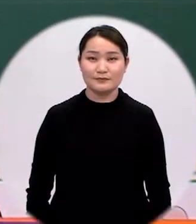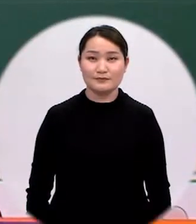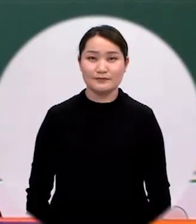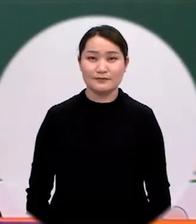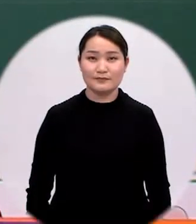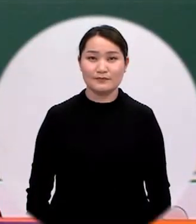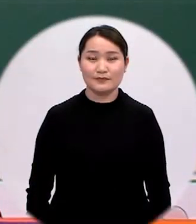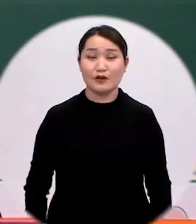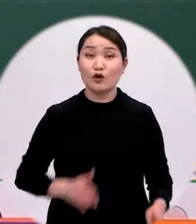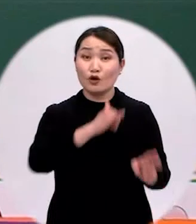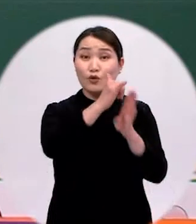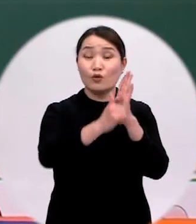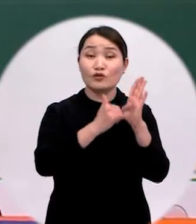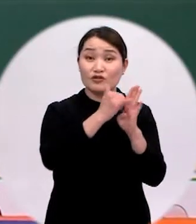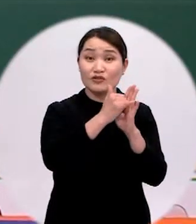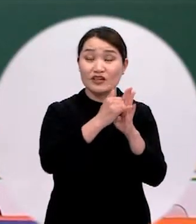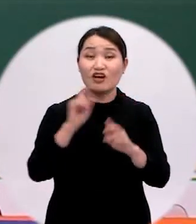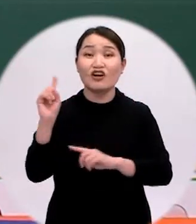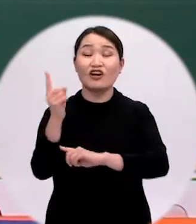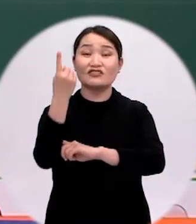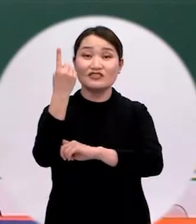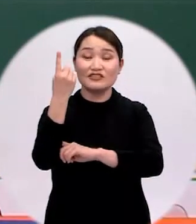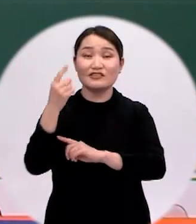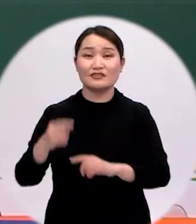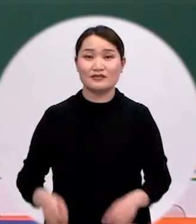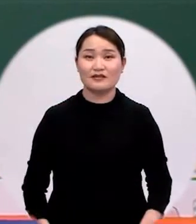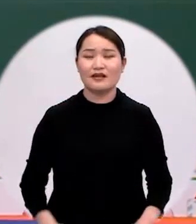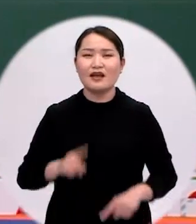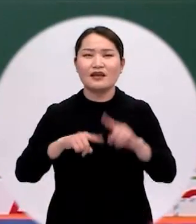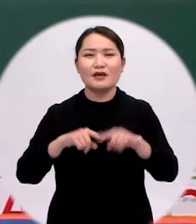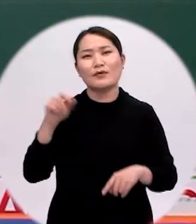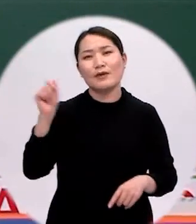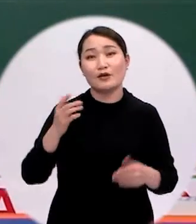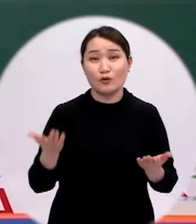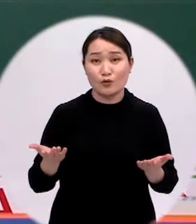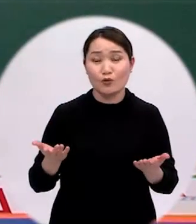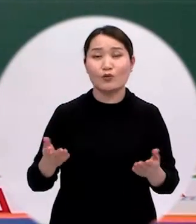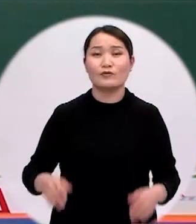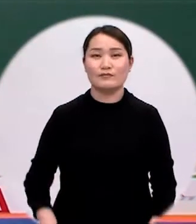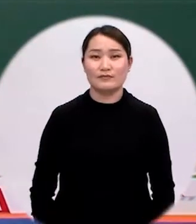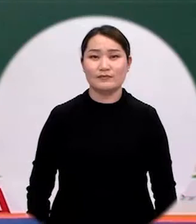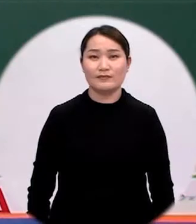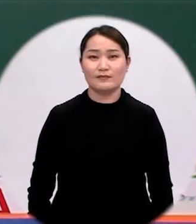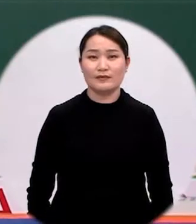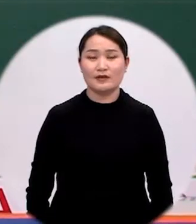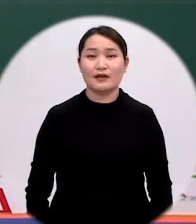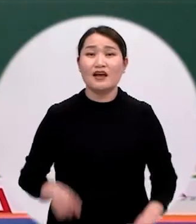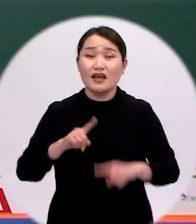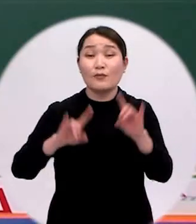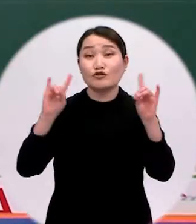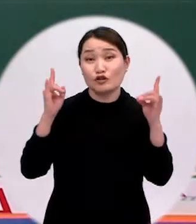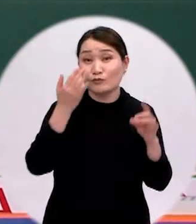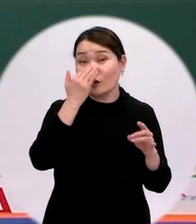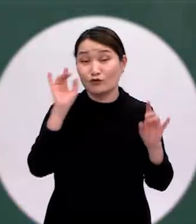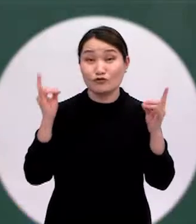Бүтэр үлрэлүүдийнхээ онцлогийг ямар үлрэлт, ямар баяр болдог билээ? За ямар тоглоомоор их